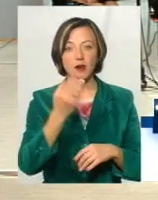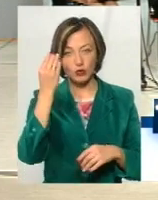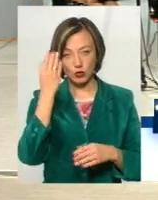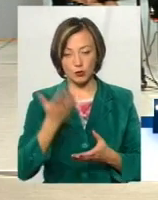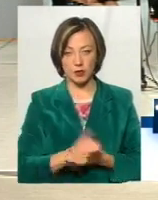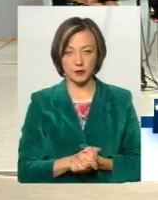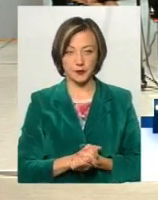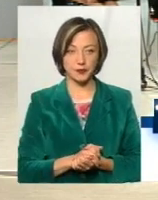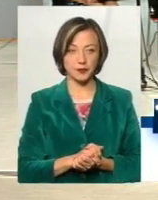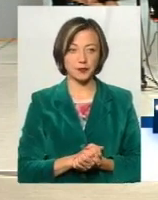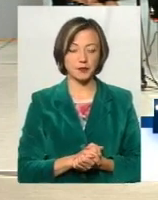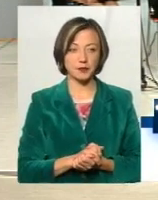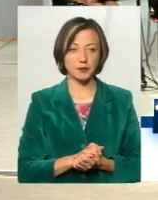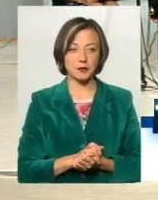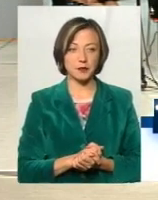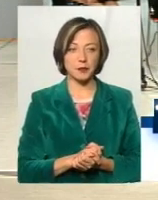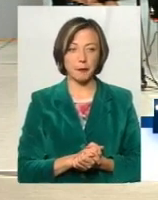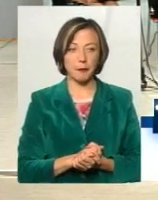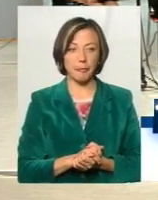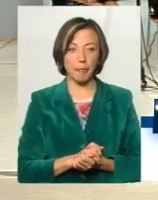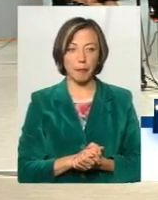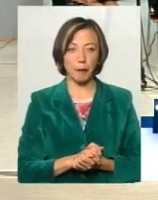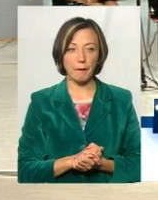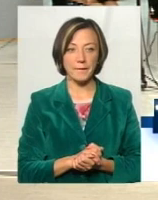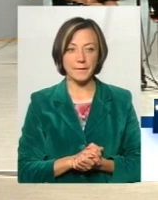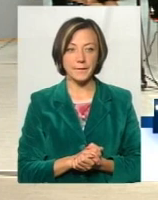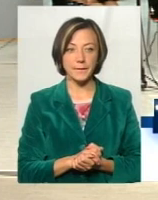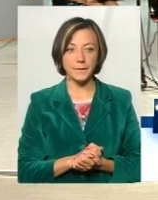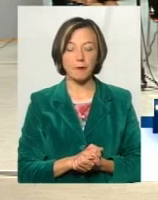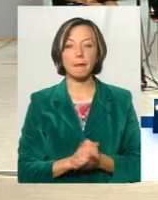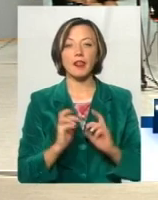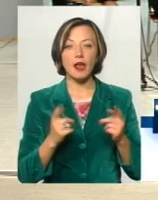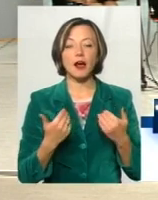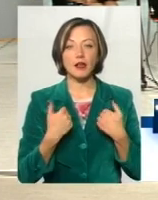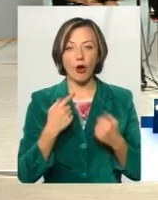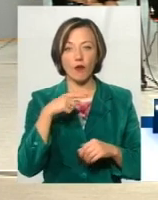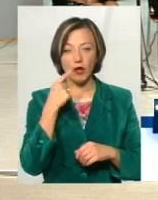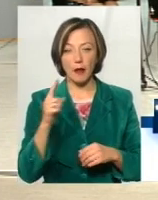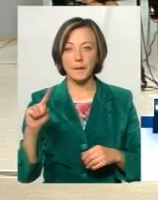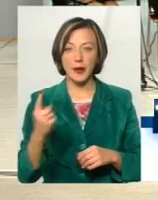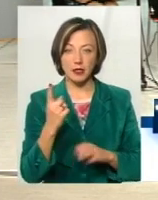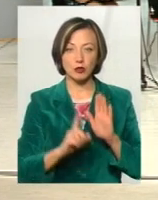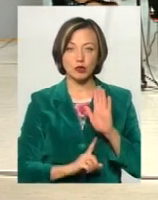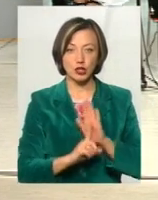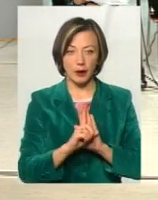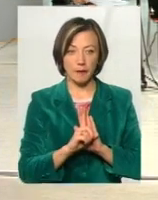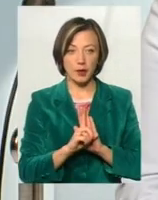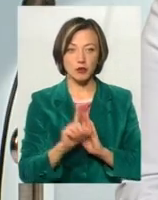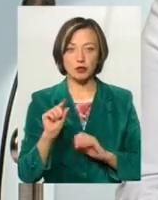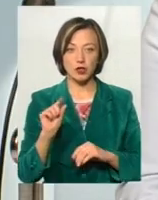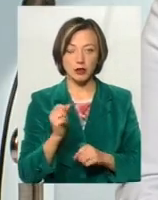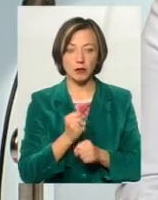думка? Якщо, як я і говорила, перше, що ми почнемо з